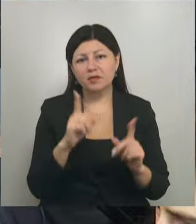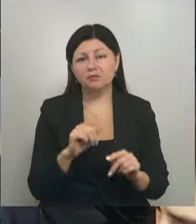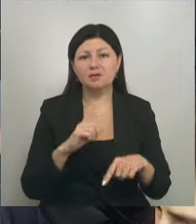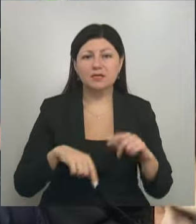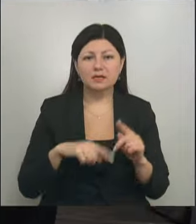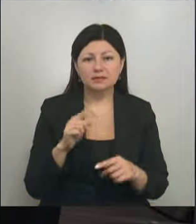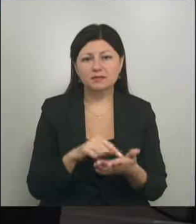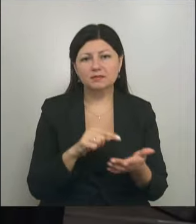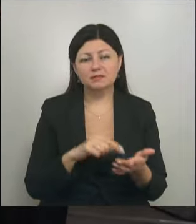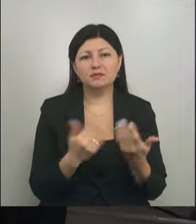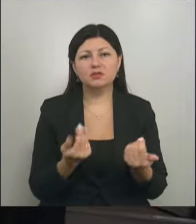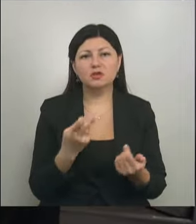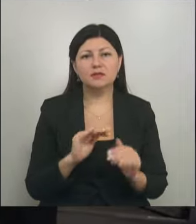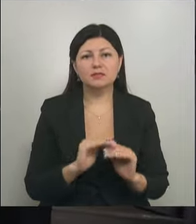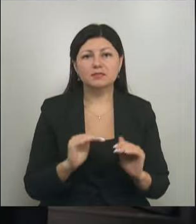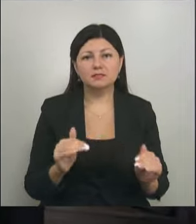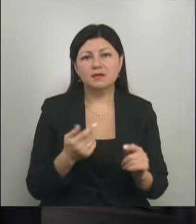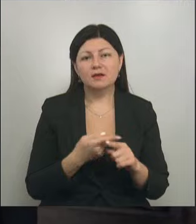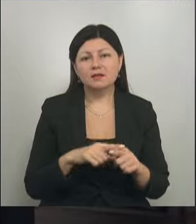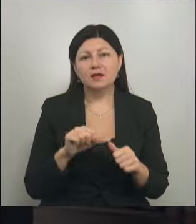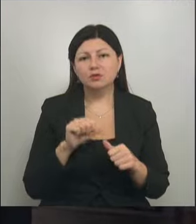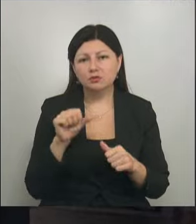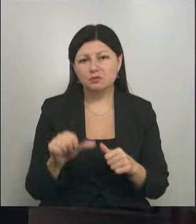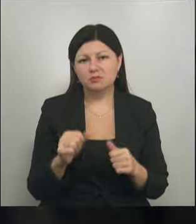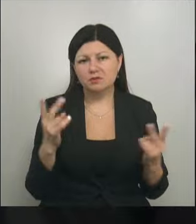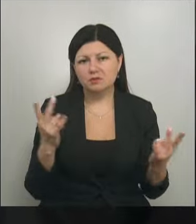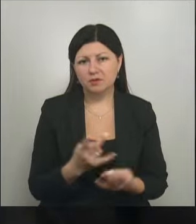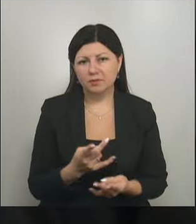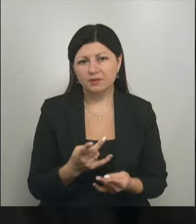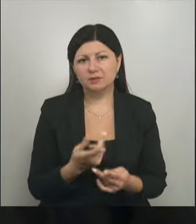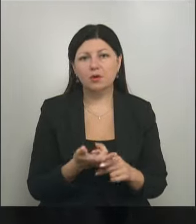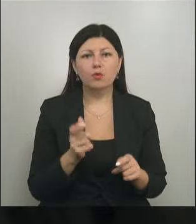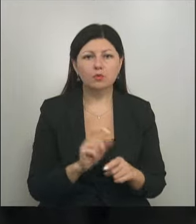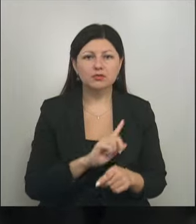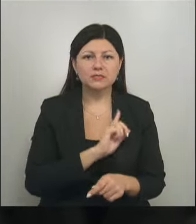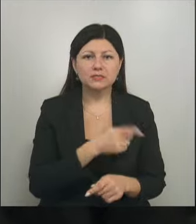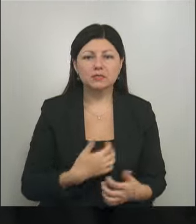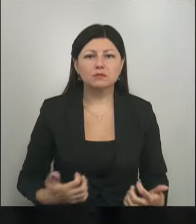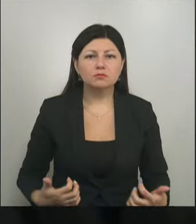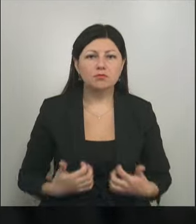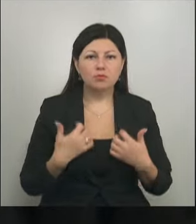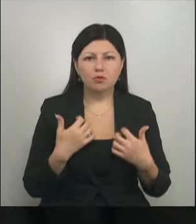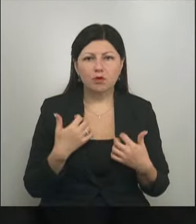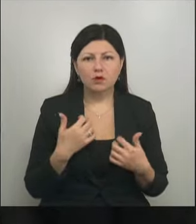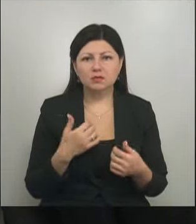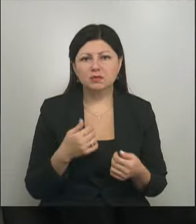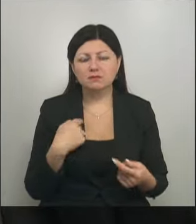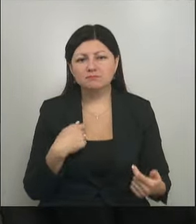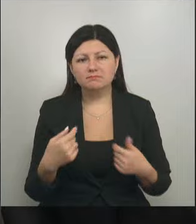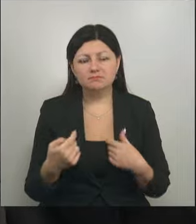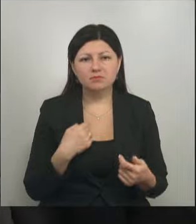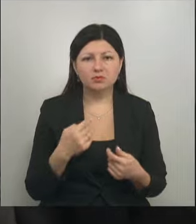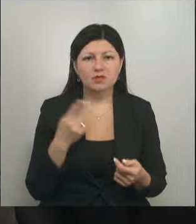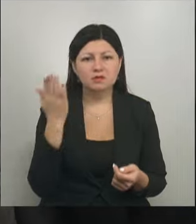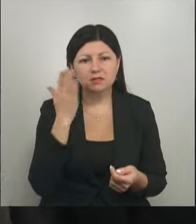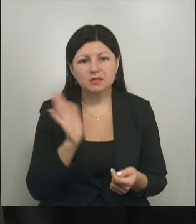делятся. Сейчас для детей эта поездка особенно необходима. Он очень сильно испугался, он психологически измотан, то есть ребенок